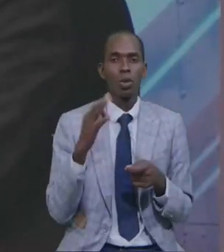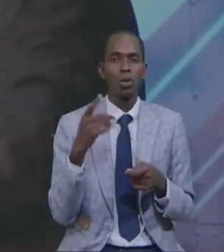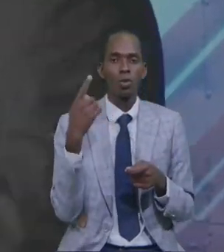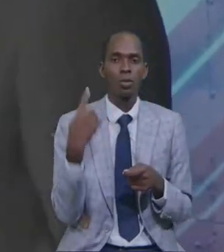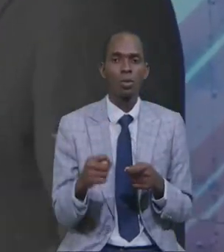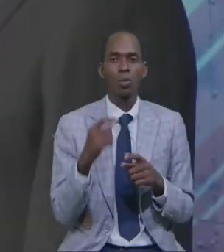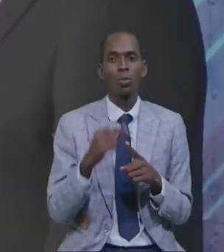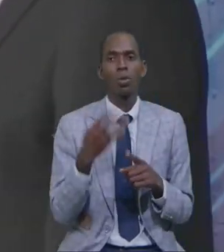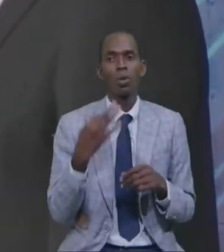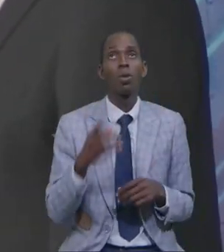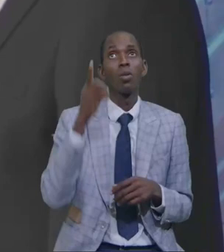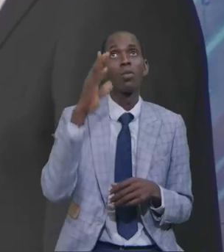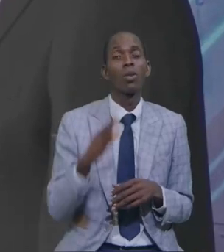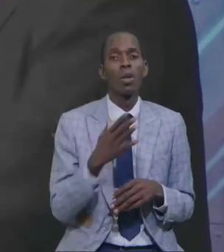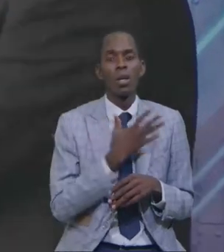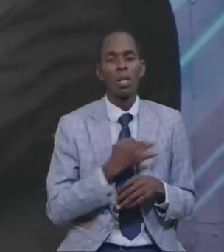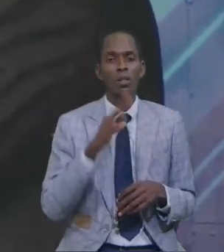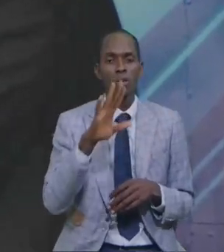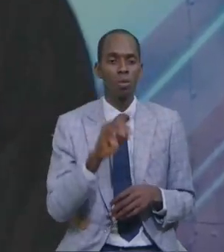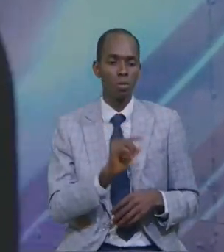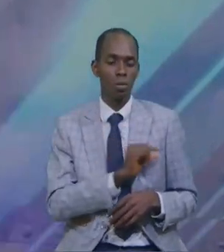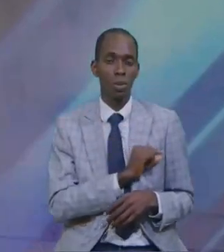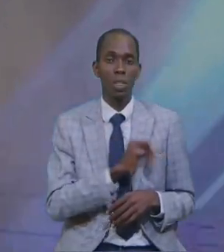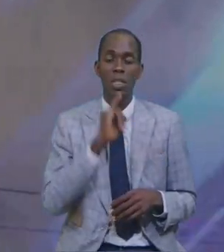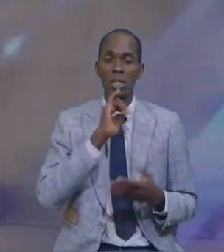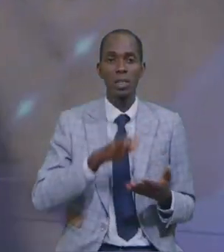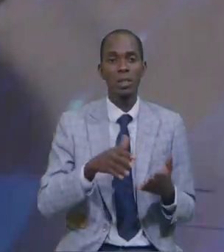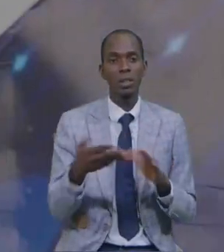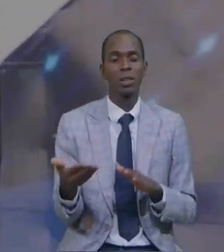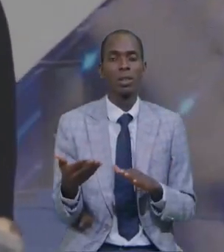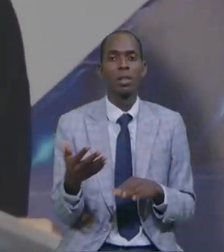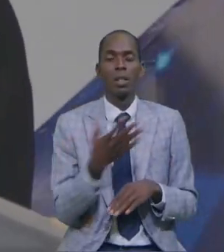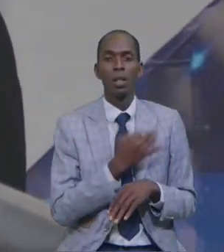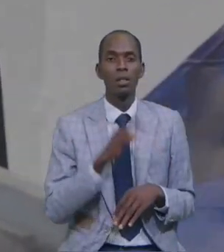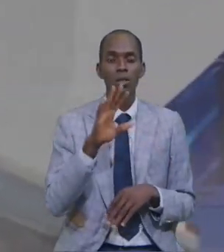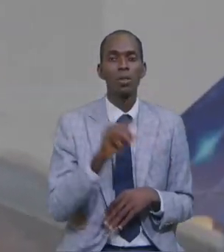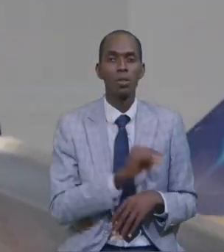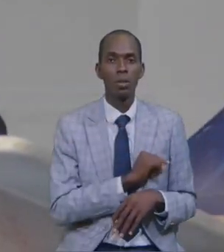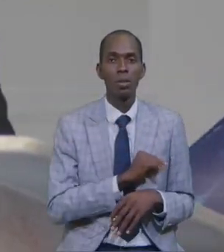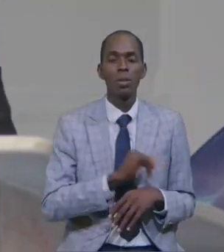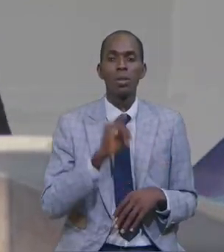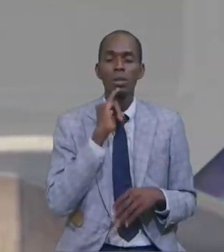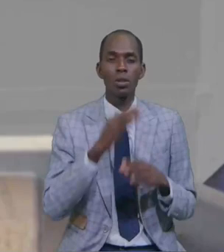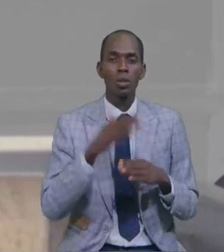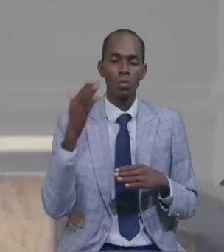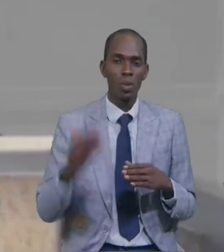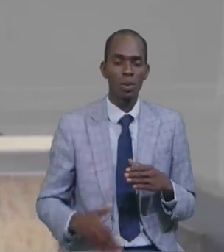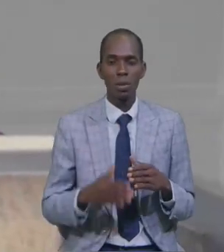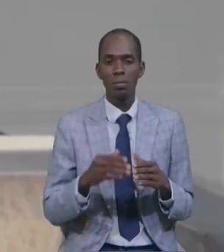conscience est complètement scellée. Recherchez la paix avec tous et la sanctification, sans